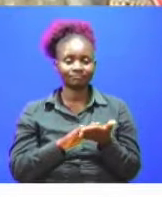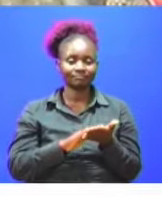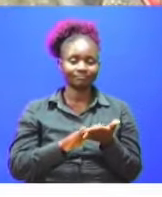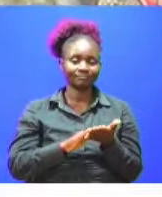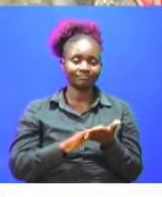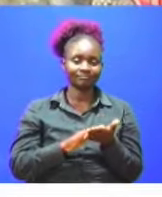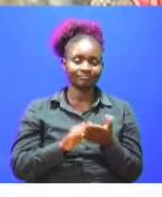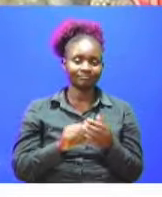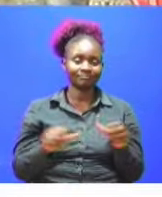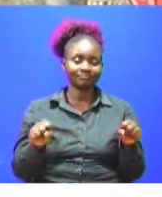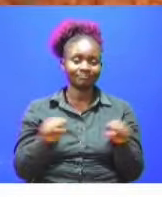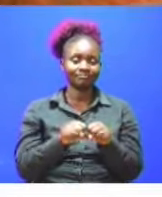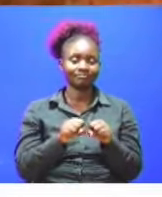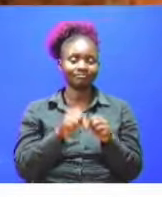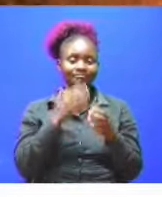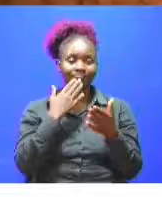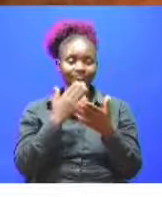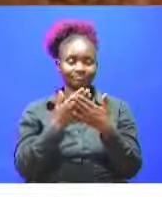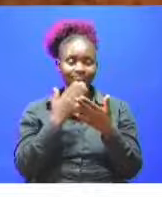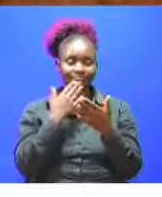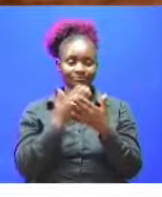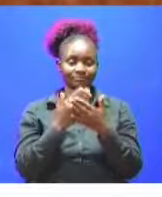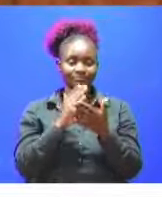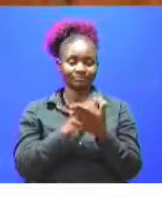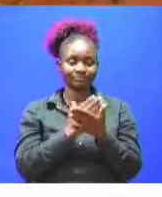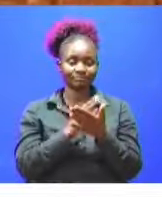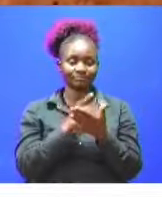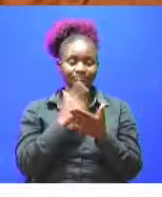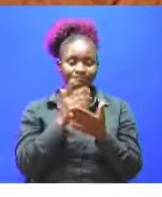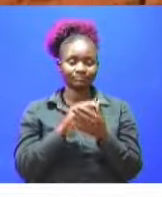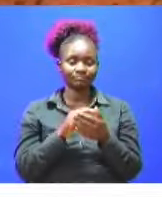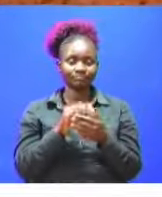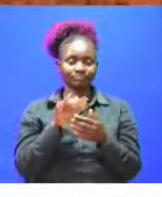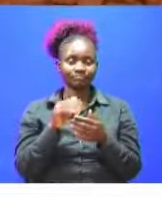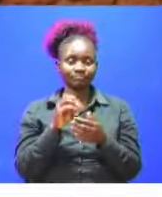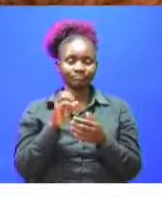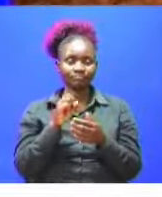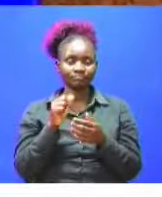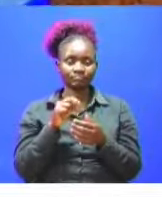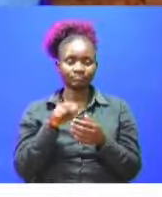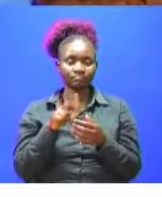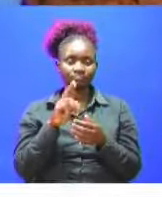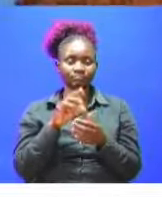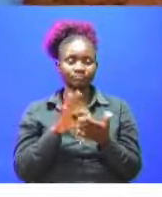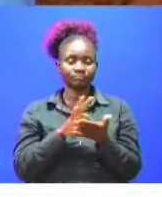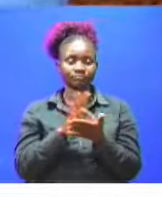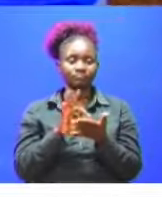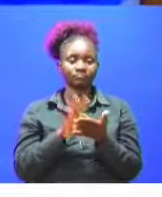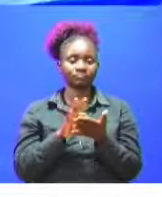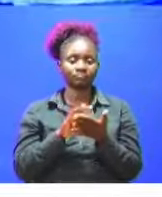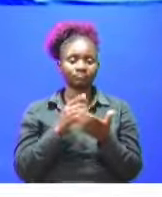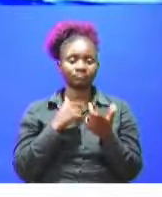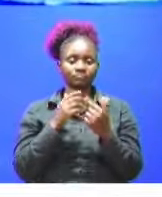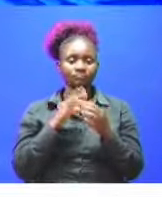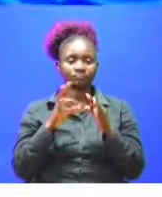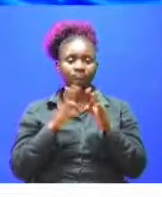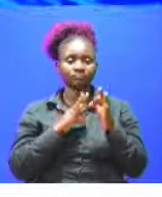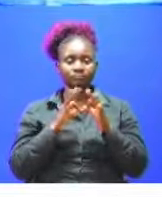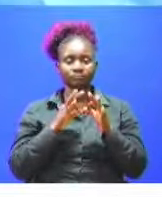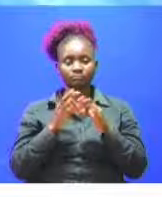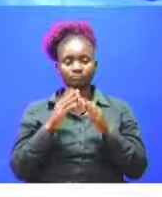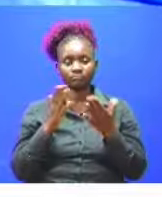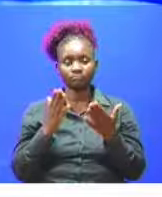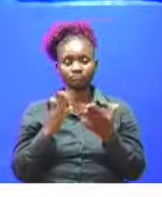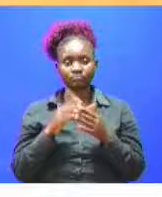obirato mbyamo. Gusangano yo mubwe kiombe gya Joshua Nyarenchi Foundation niga nyara koerera ekirenga